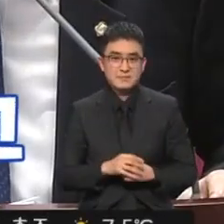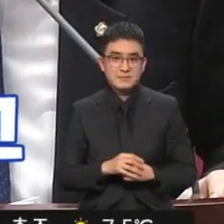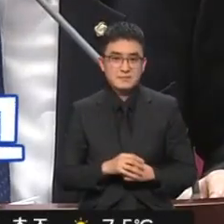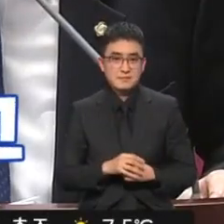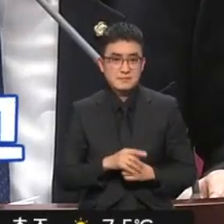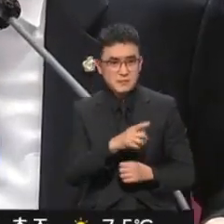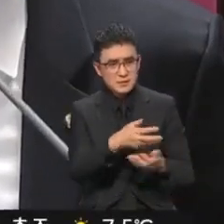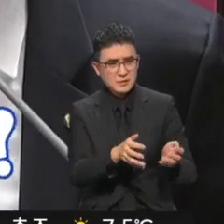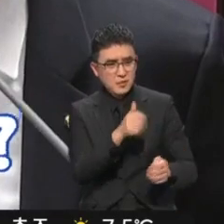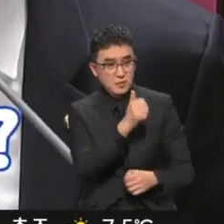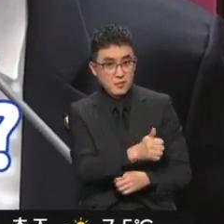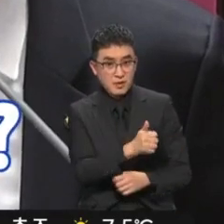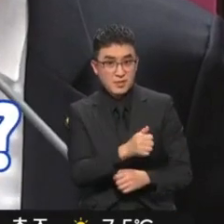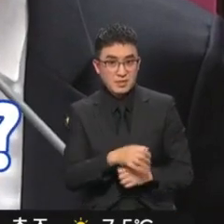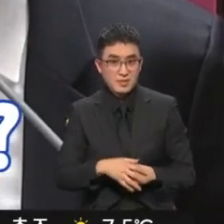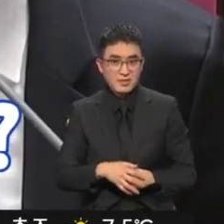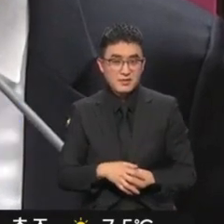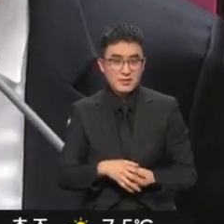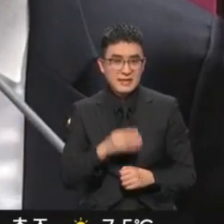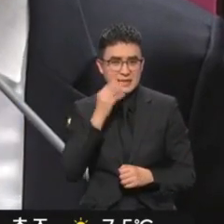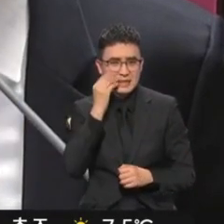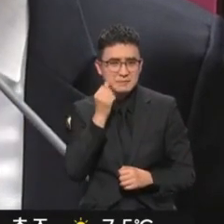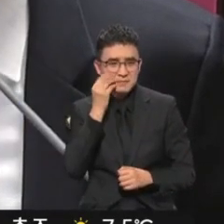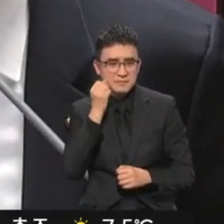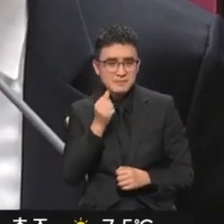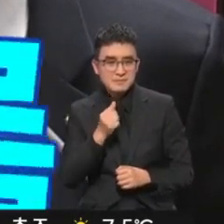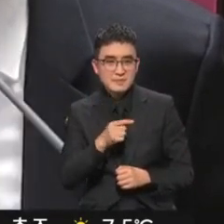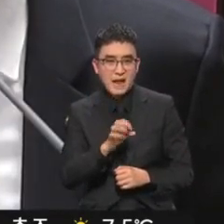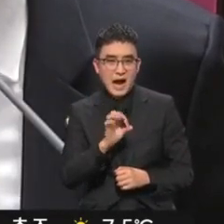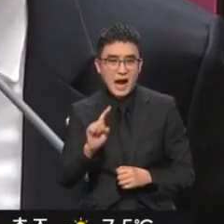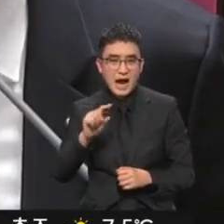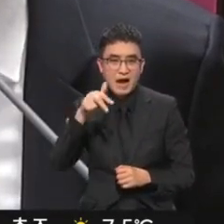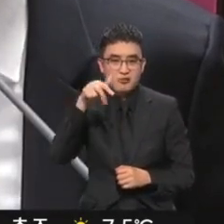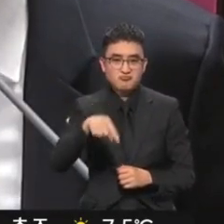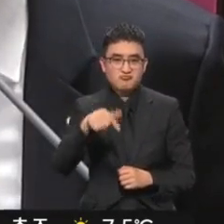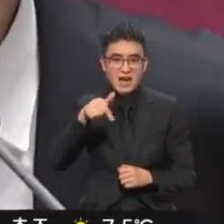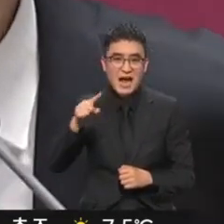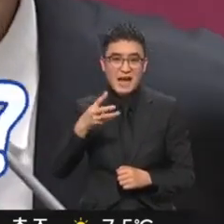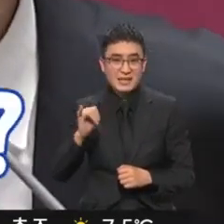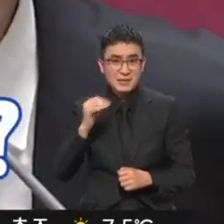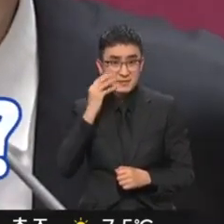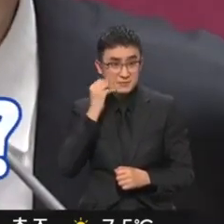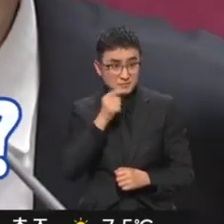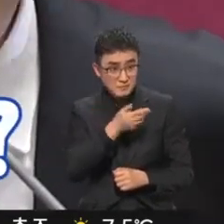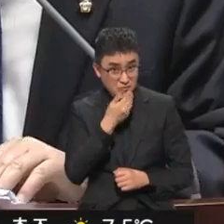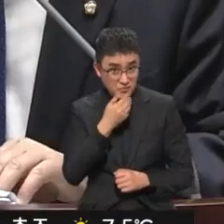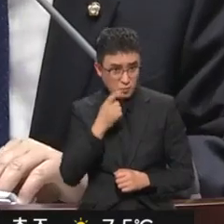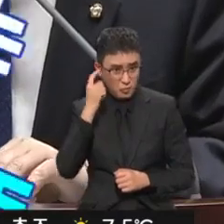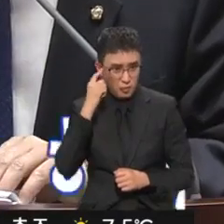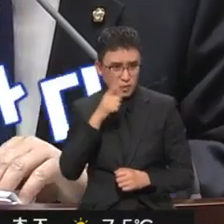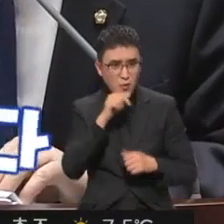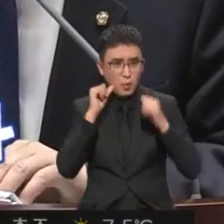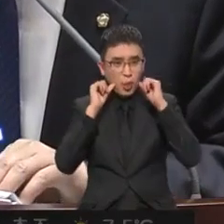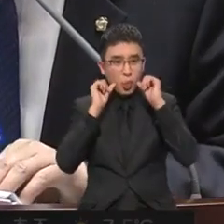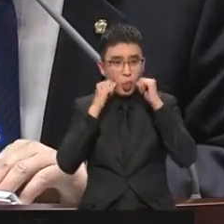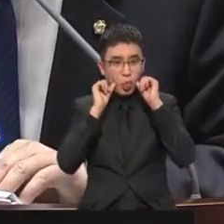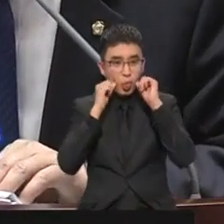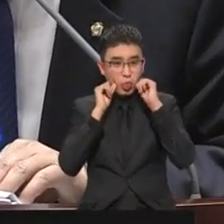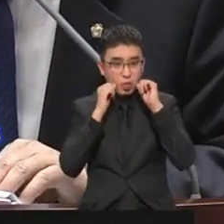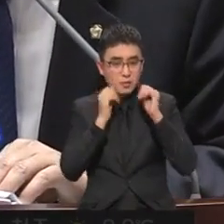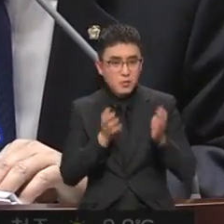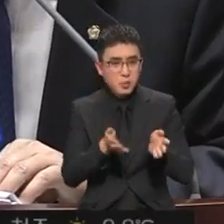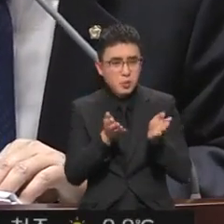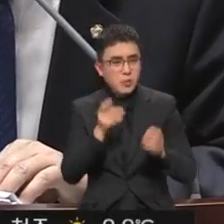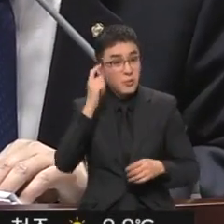참기름, 들기름 안 먹고 아주까리 기름 먹어요? 그게 무슨 소리입니까? 아주까리 기름. 이렇게 깐죽대요. 모든 아내는 법